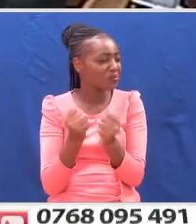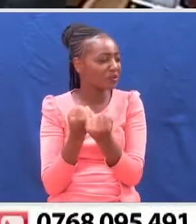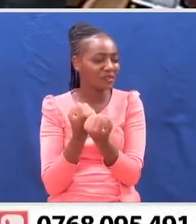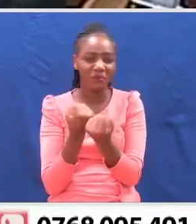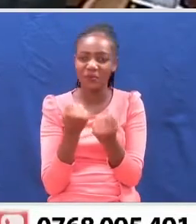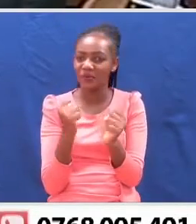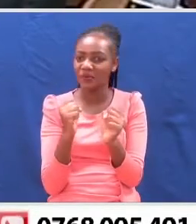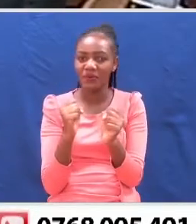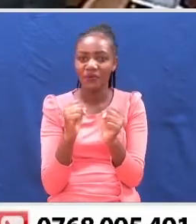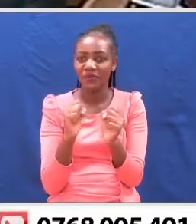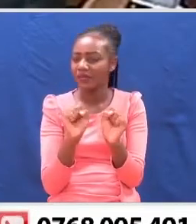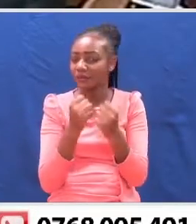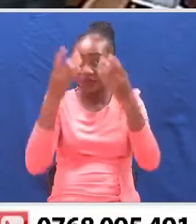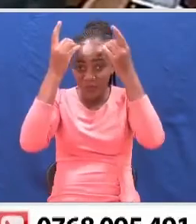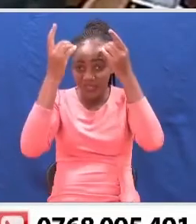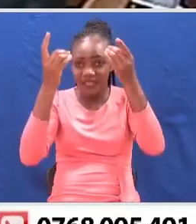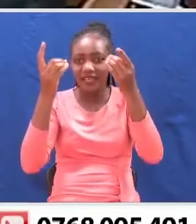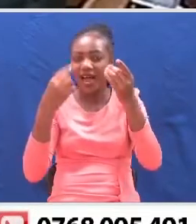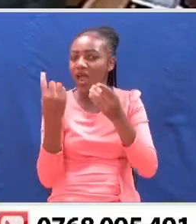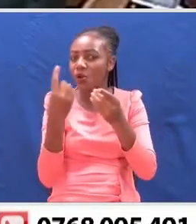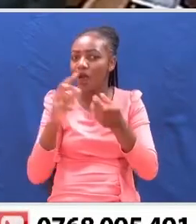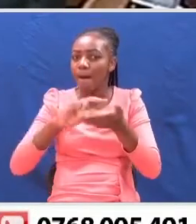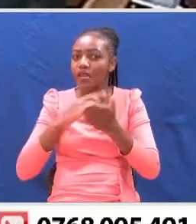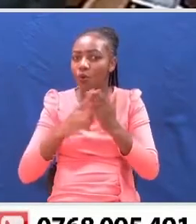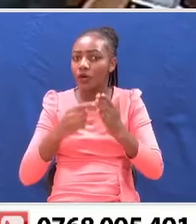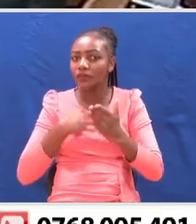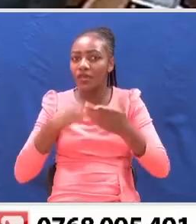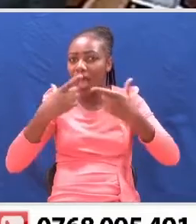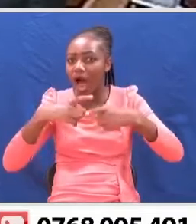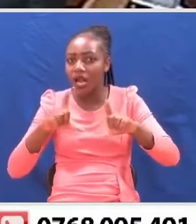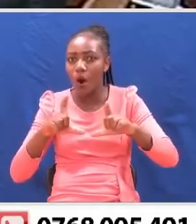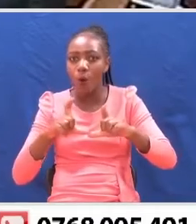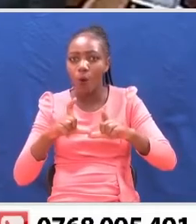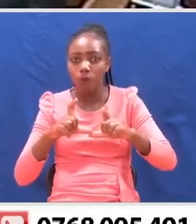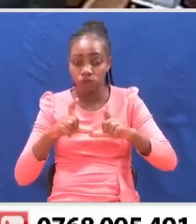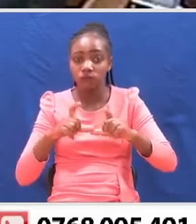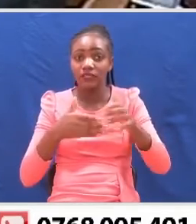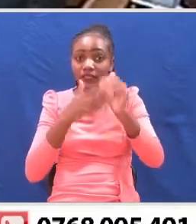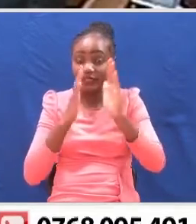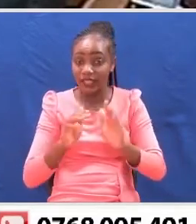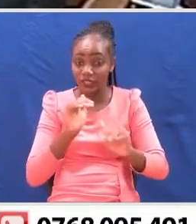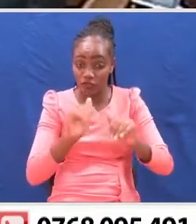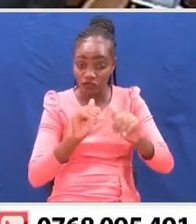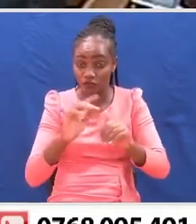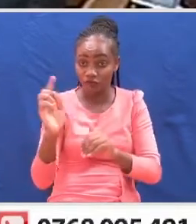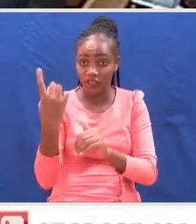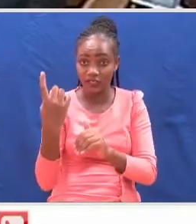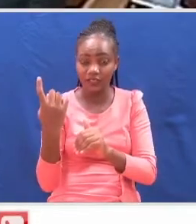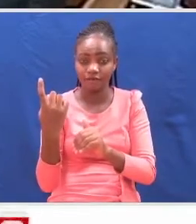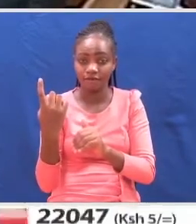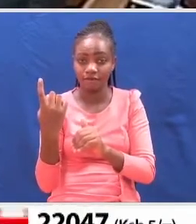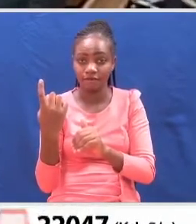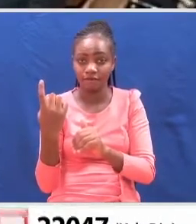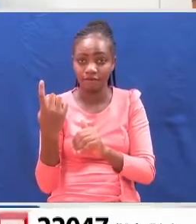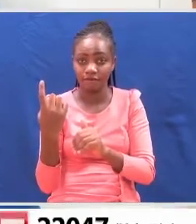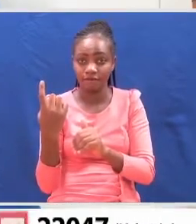siwezi kutoa uamuzi kwa niaba ya Senate. Kwa hivyo wanapata nafasi ya kupiga kura, na unajua lazima wapige kura kama delegation,